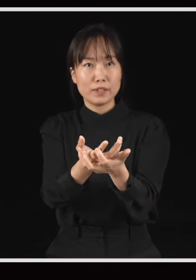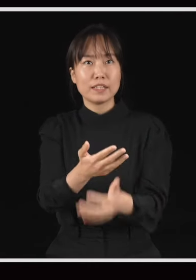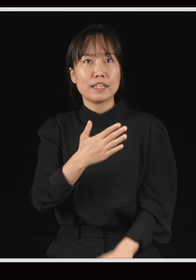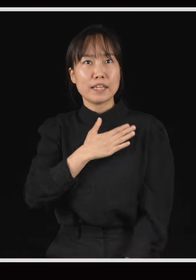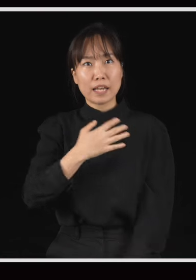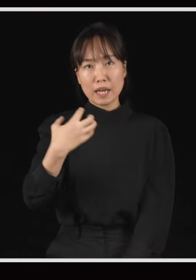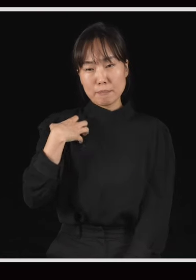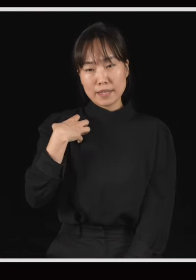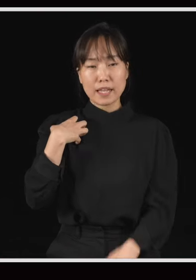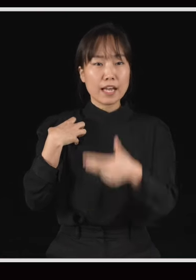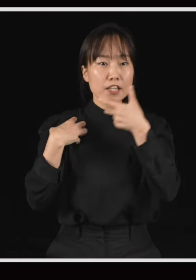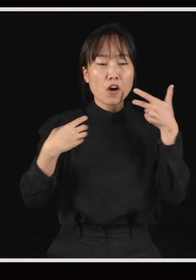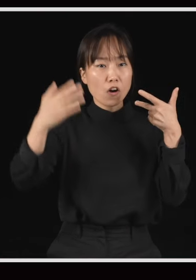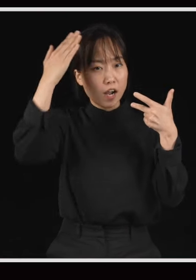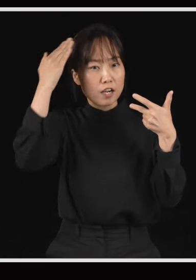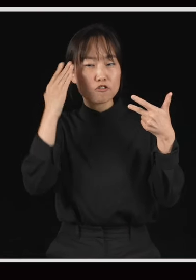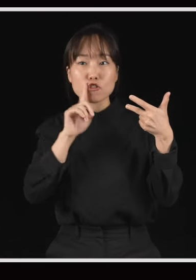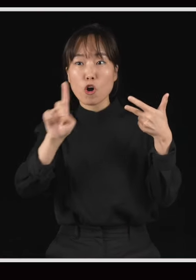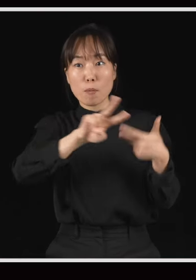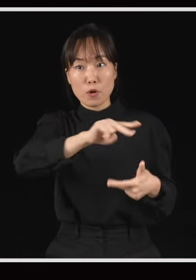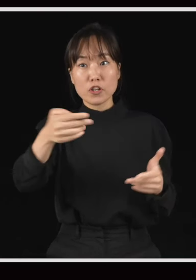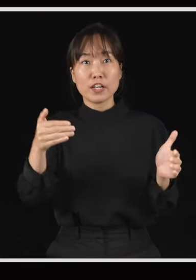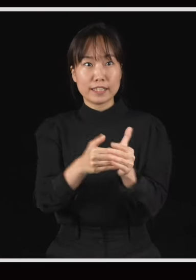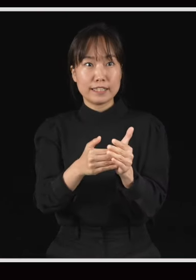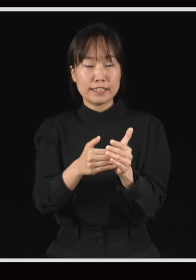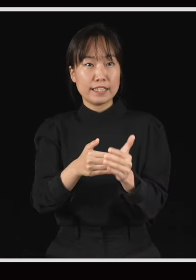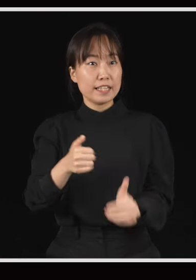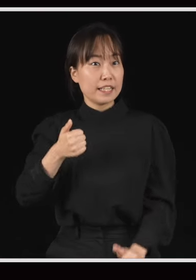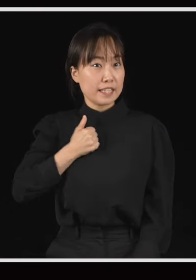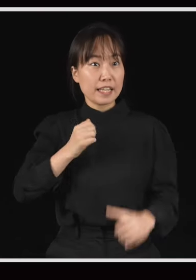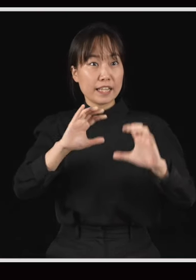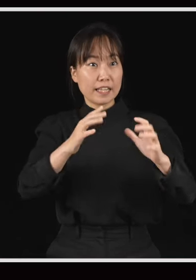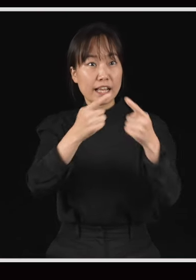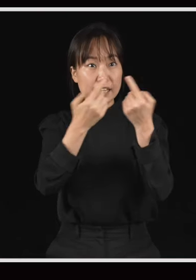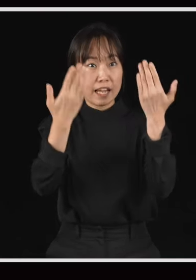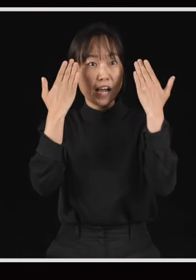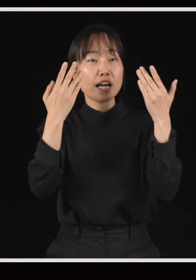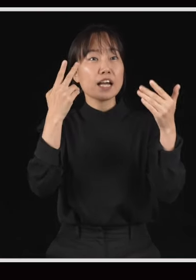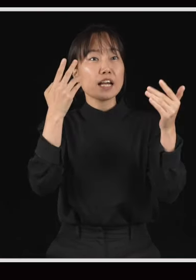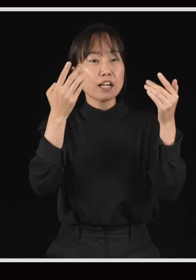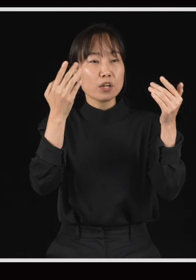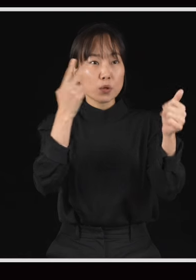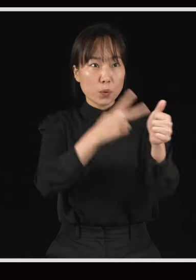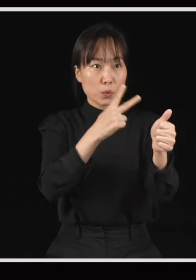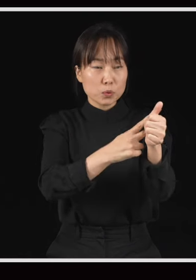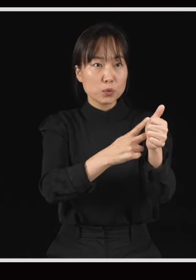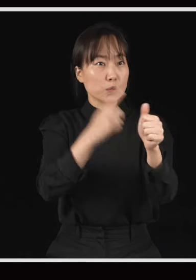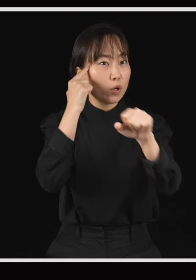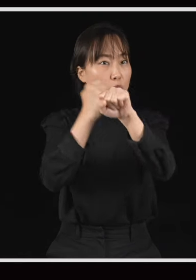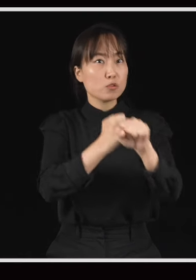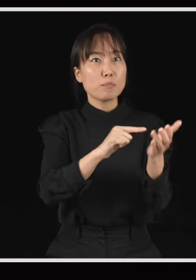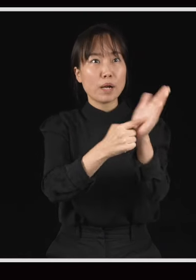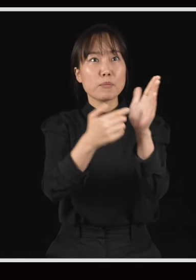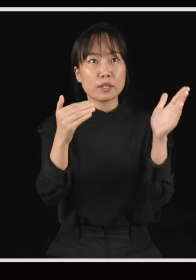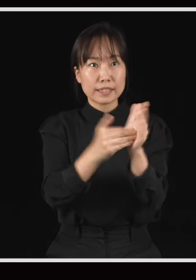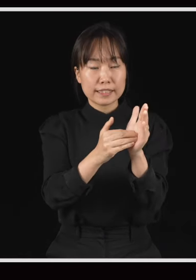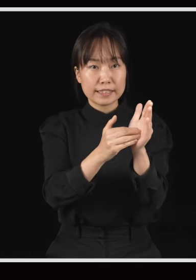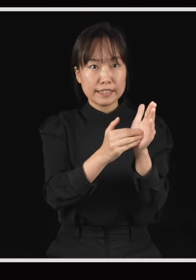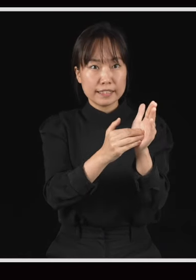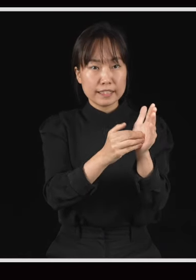해요. 이거는 제가 번역한 건데요. 뭐 자랑을 하자면 캐나다에 있는 대학교의 켄 락우드라는 교수님이 만들었고 지금